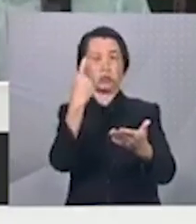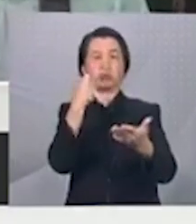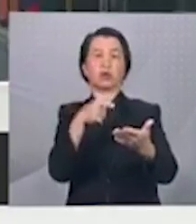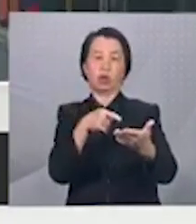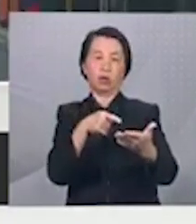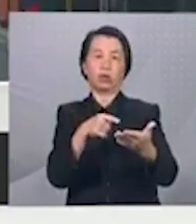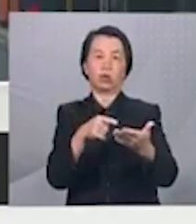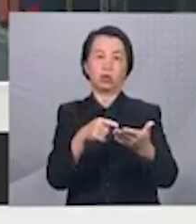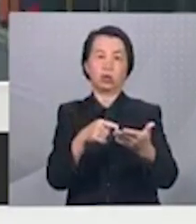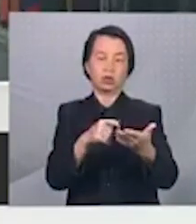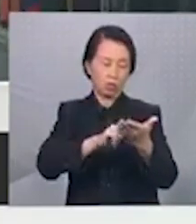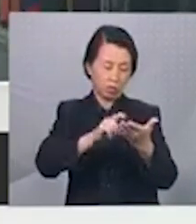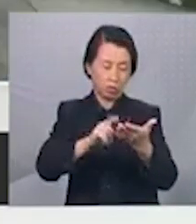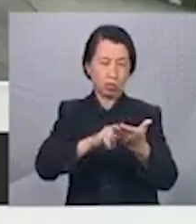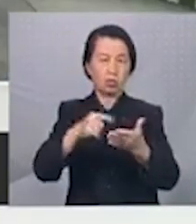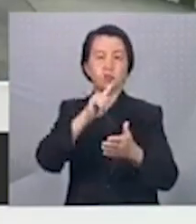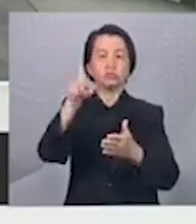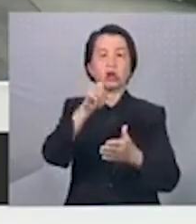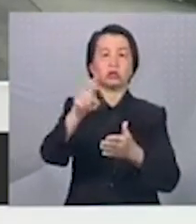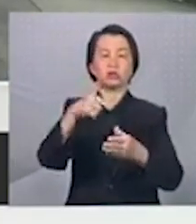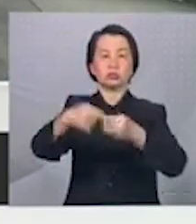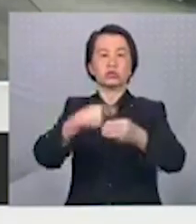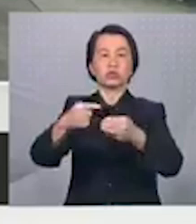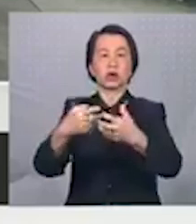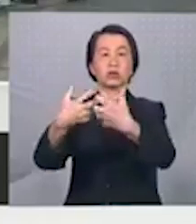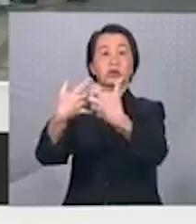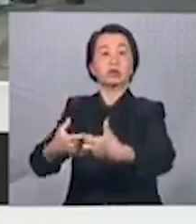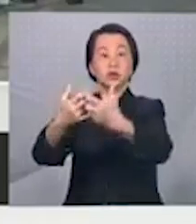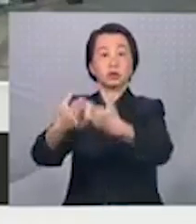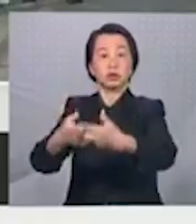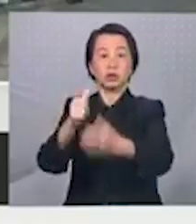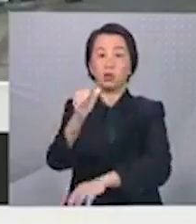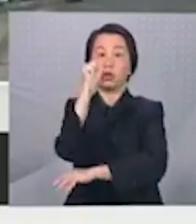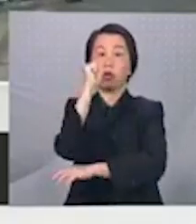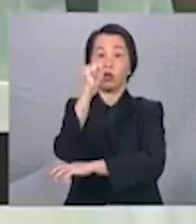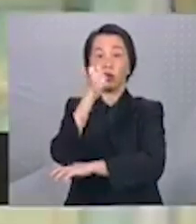tentang hilang arak